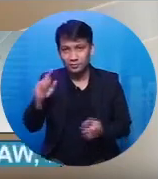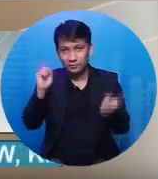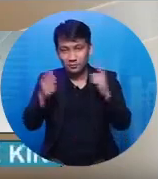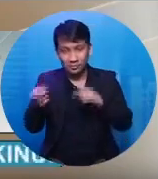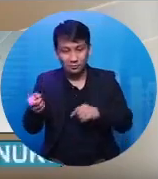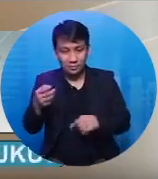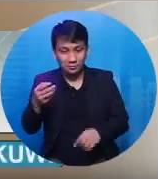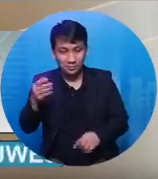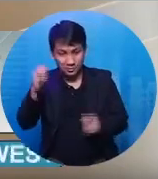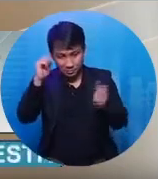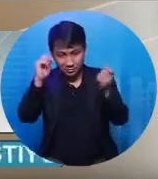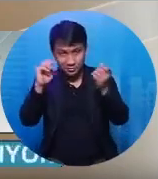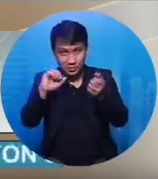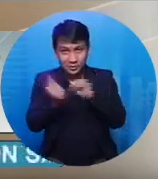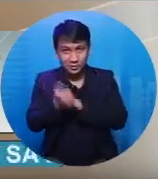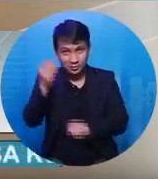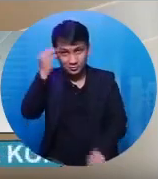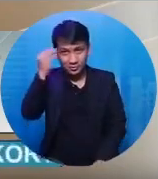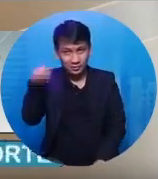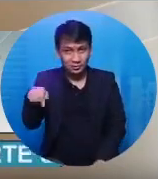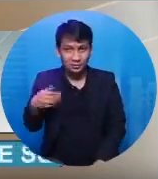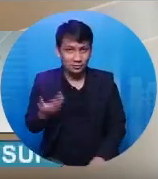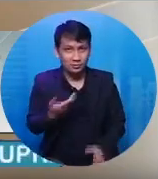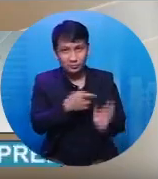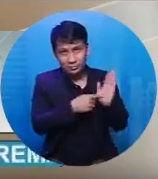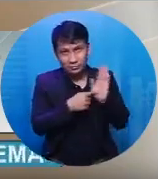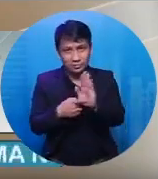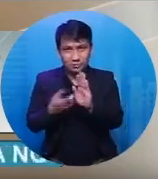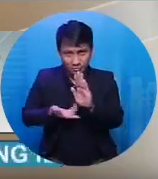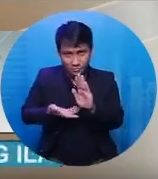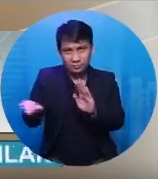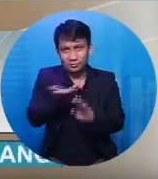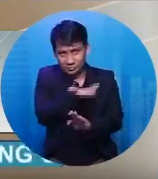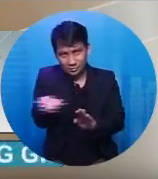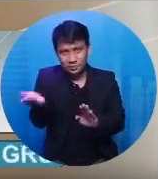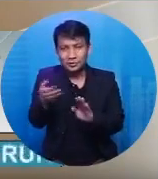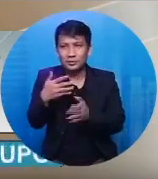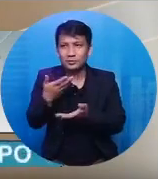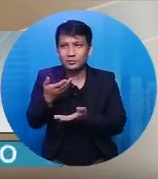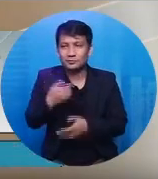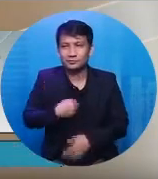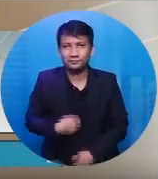magbagong isip ni madam. Sige, mag-sorry ka, pakita mo nagsisisi ka. Sige, subukan mo, sir.